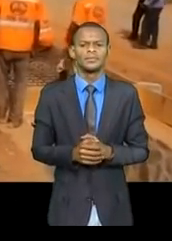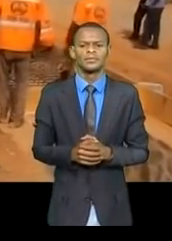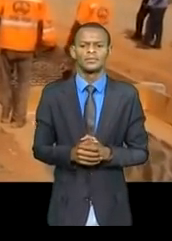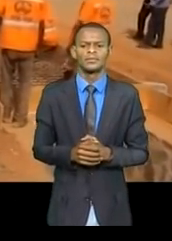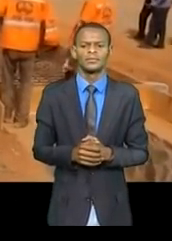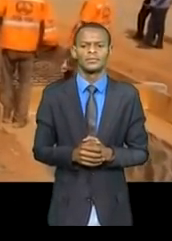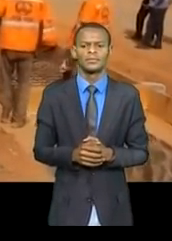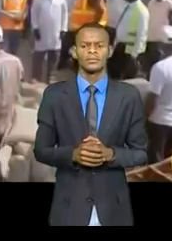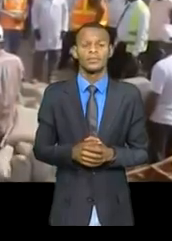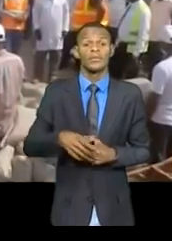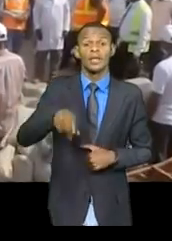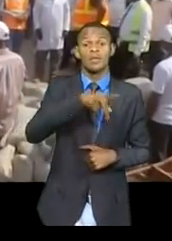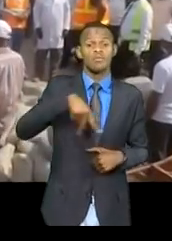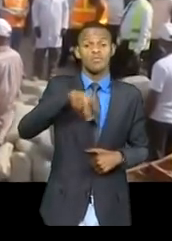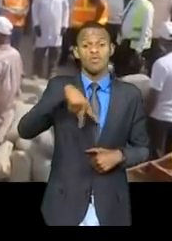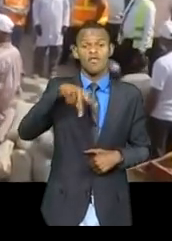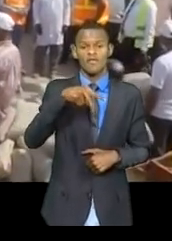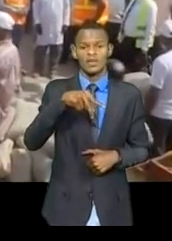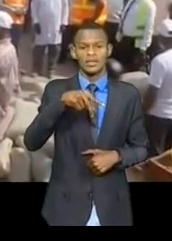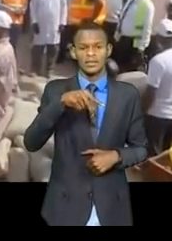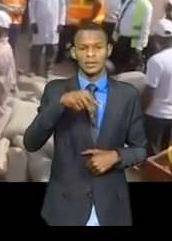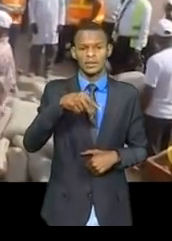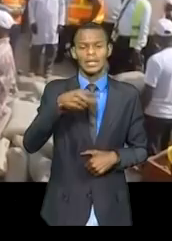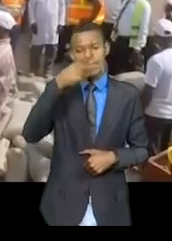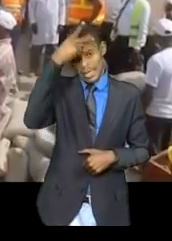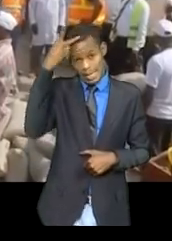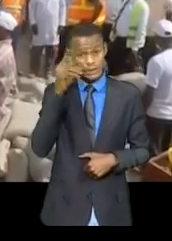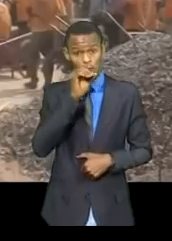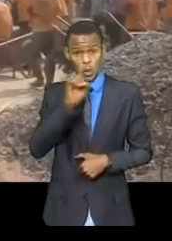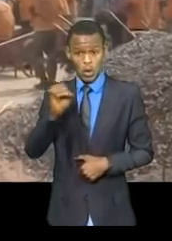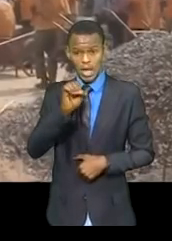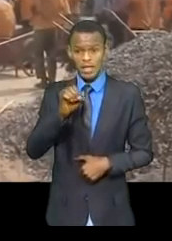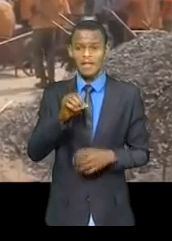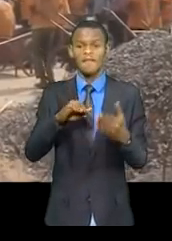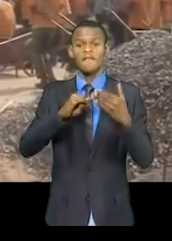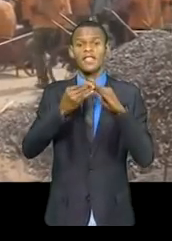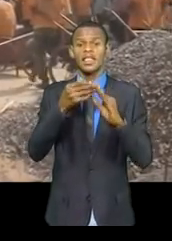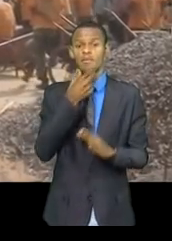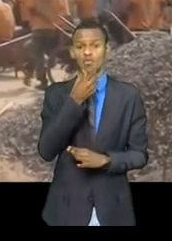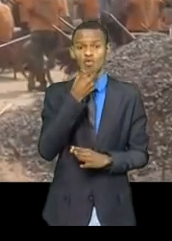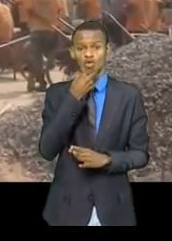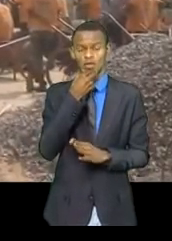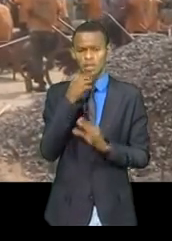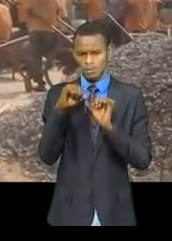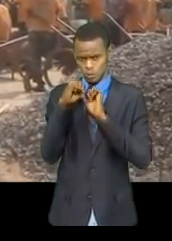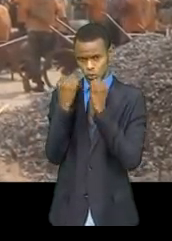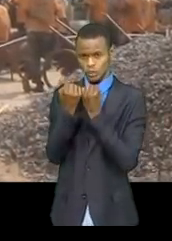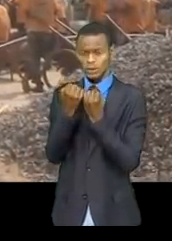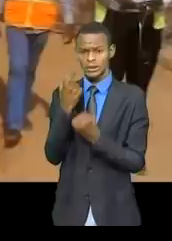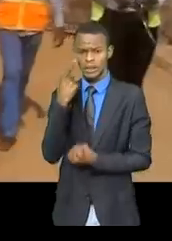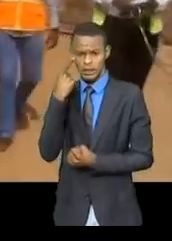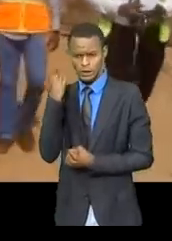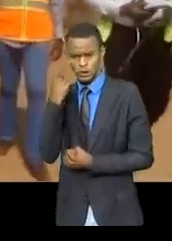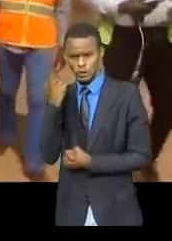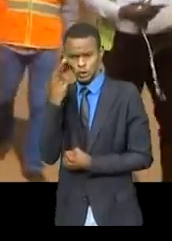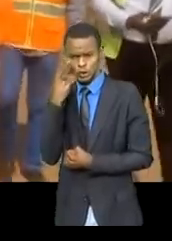En Mbujimayi, chef-lieu de la province orientale, les travaux de modernisation par l'entreprise chinoise Crexet sous la supervision de la direction provinciale de